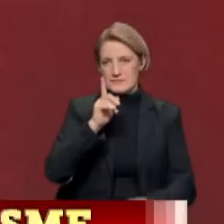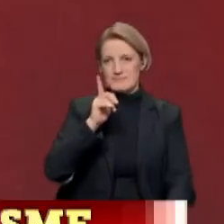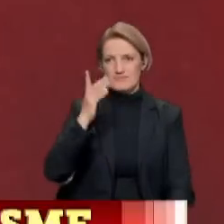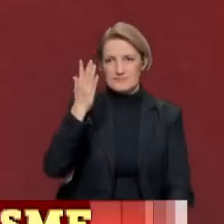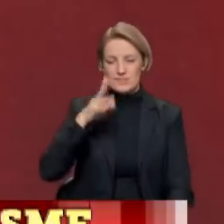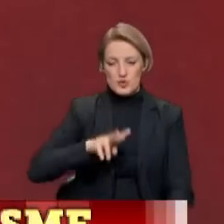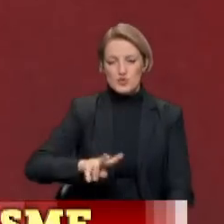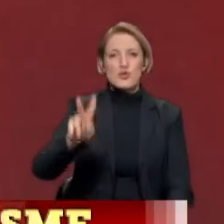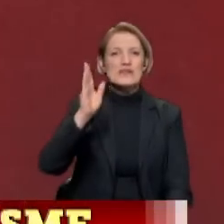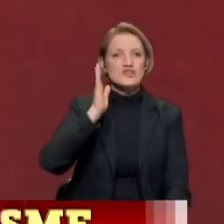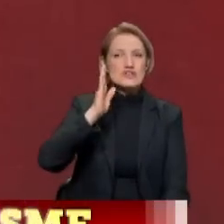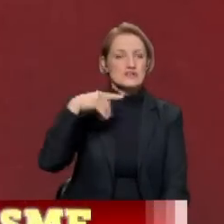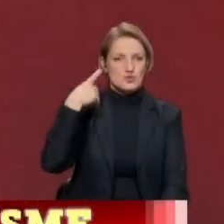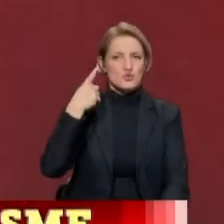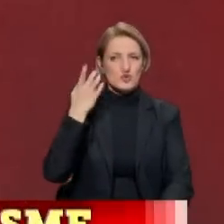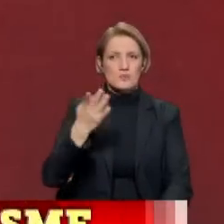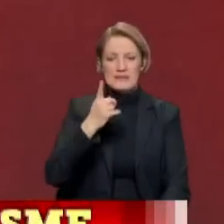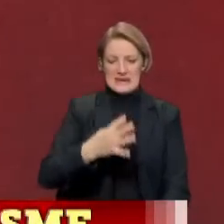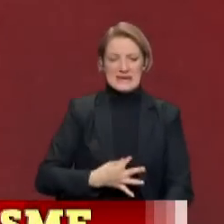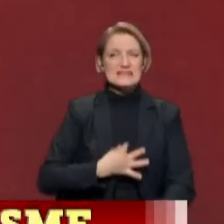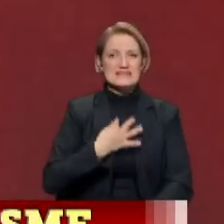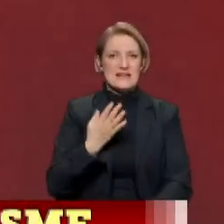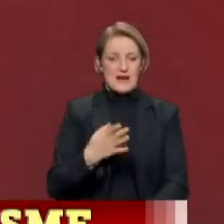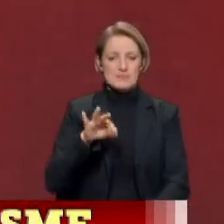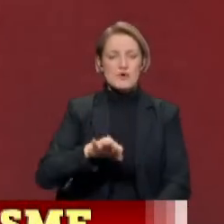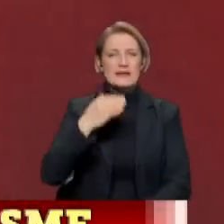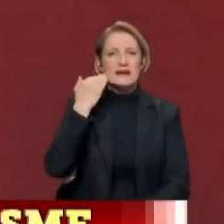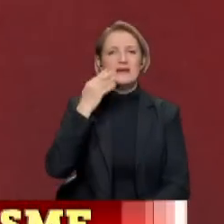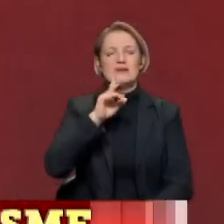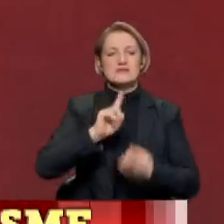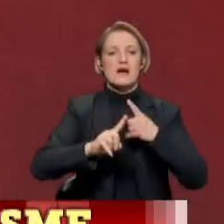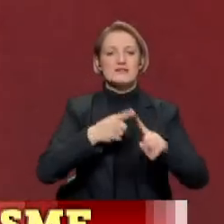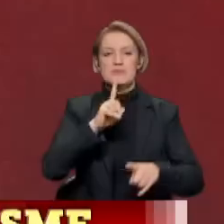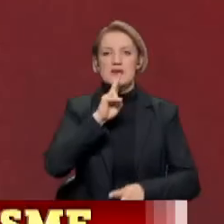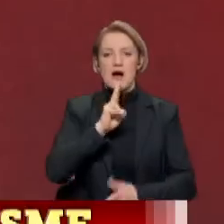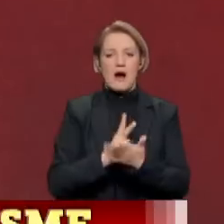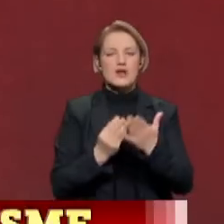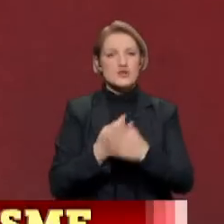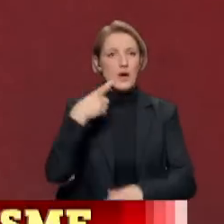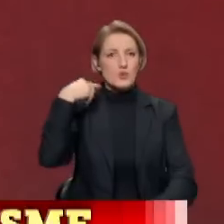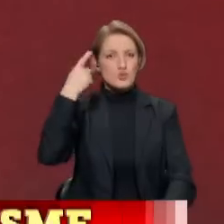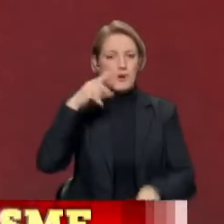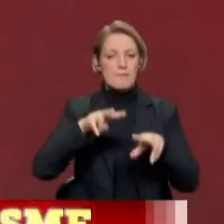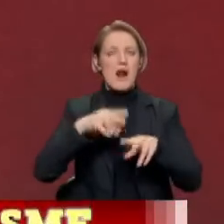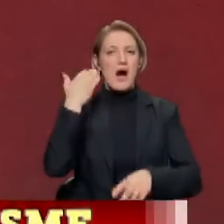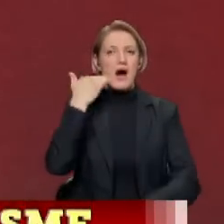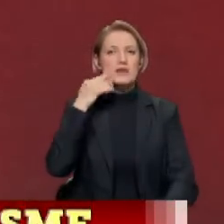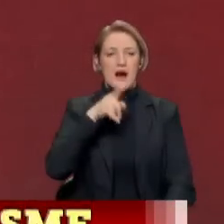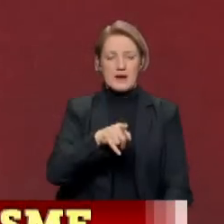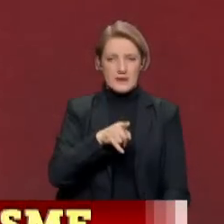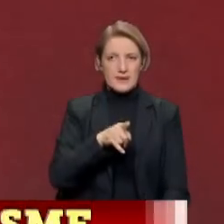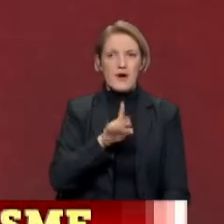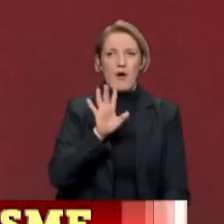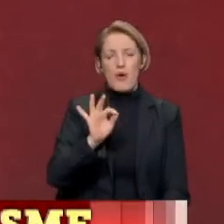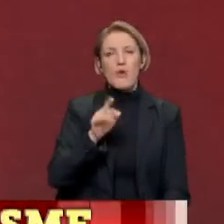diye düşünmüştük. Oysa bir hisle ve buradan siyasi bir karar çıkacak düşüncesiyle Meral Akşener o